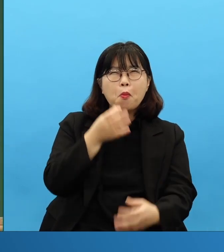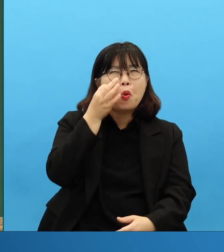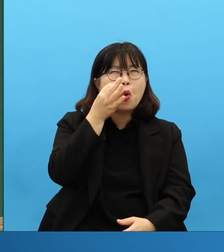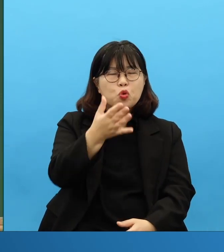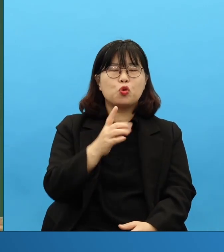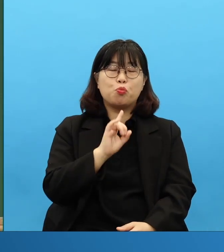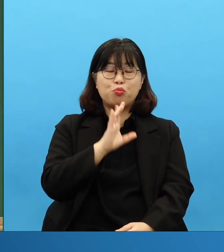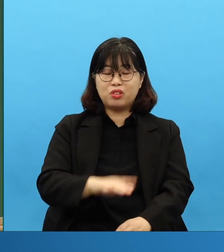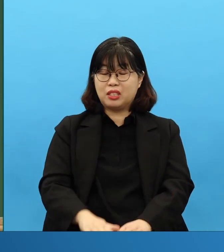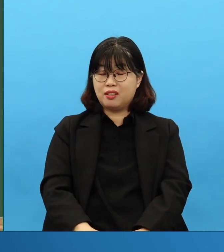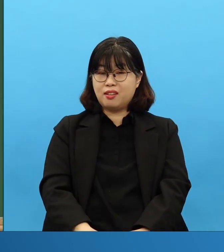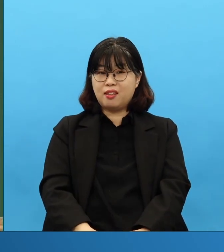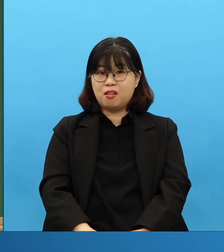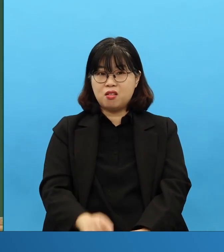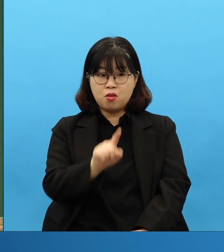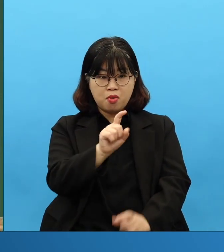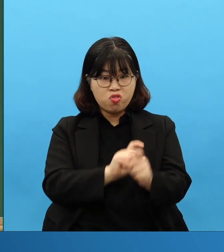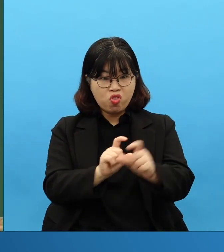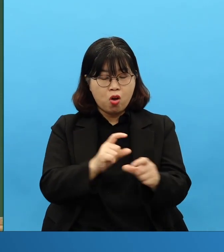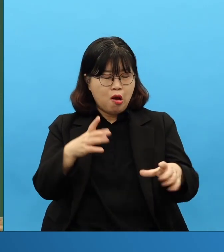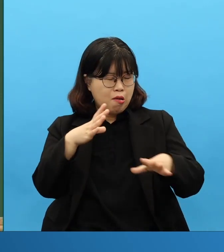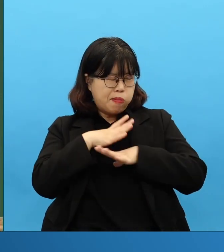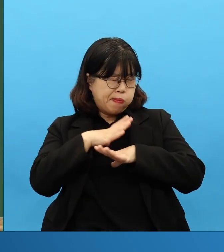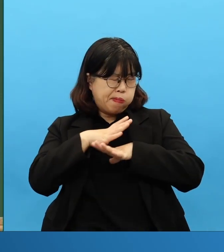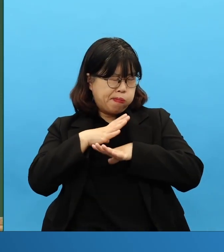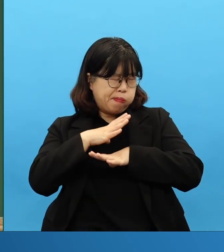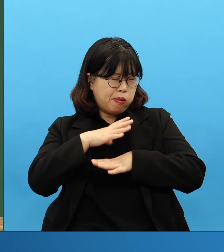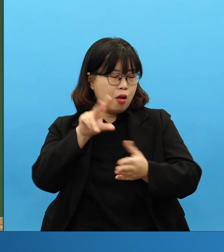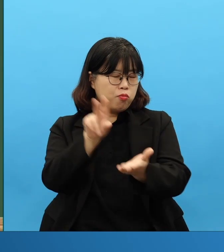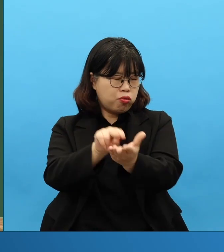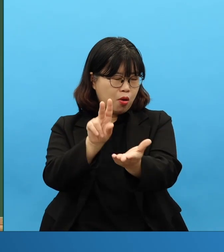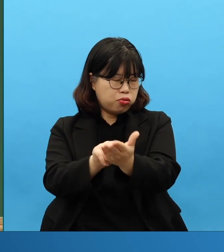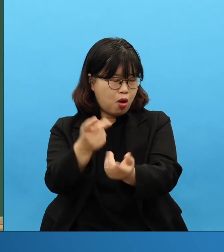続けて病気の時代が到来するはず。 그보다 더 무서운 정신병 시대 계속 오고.